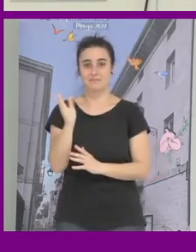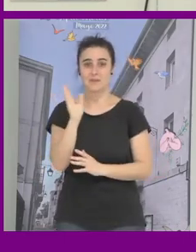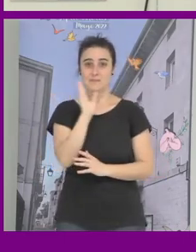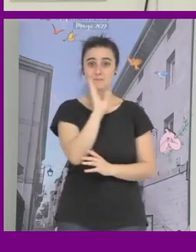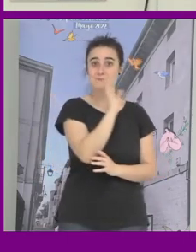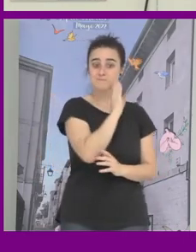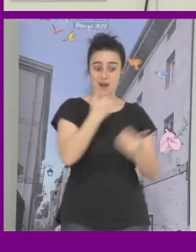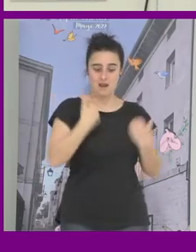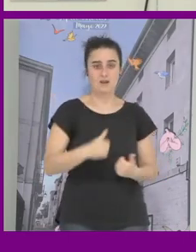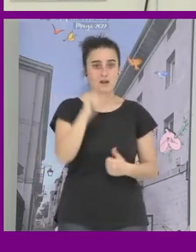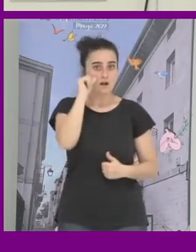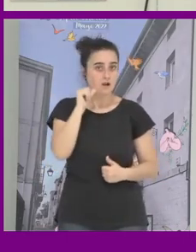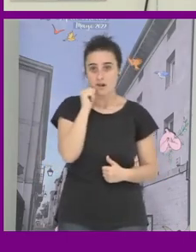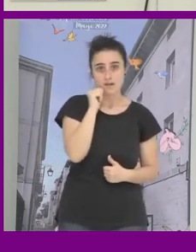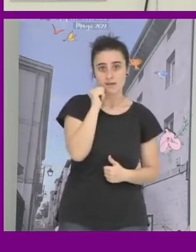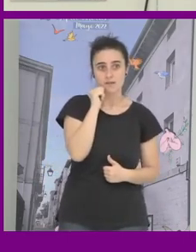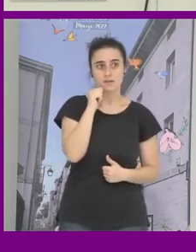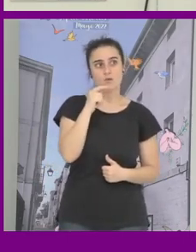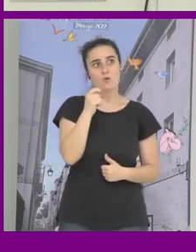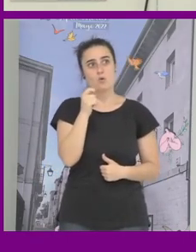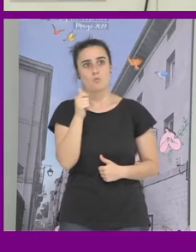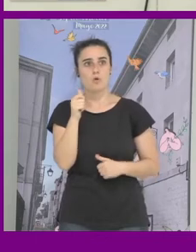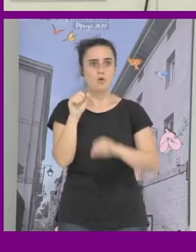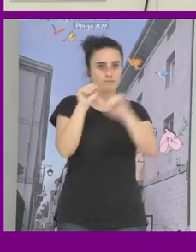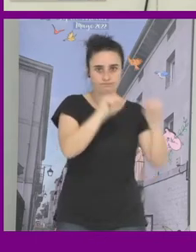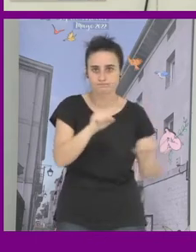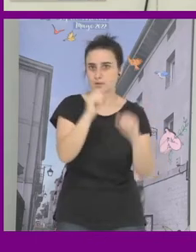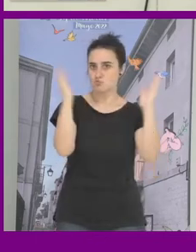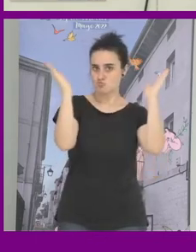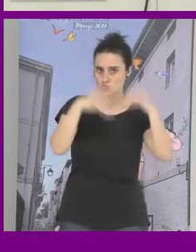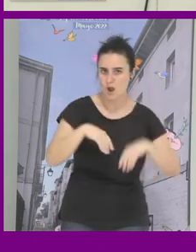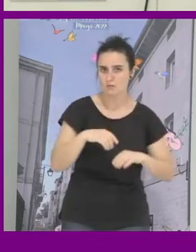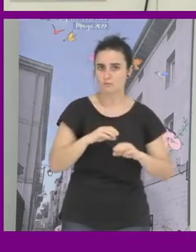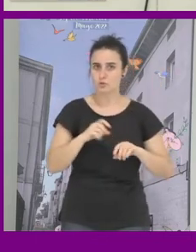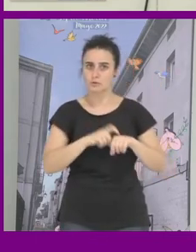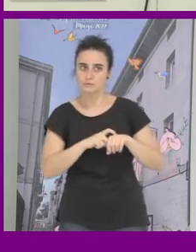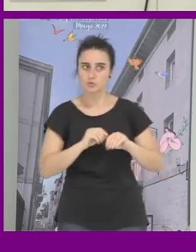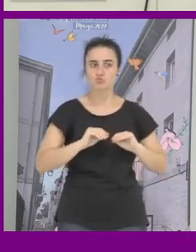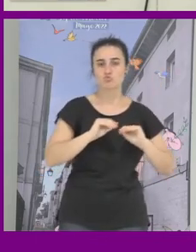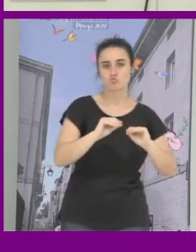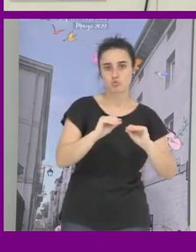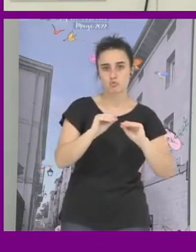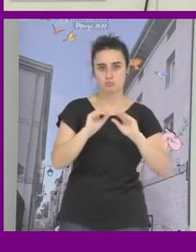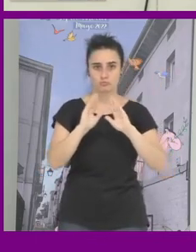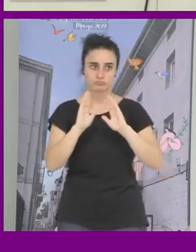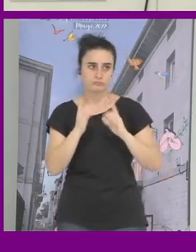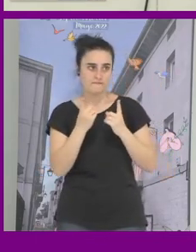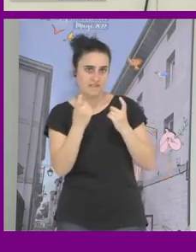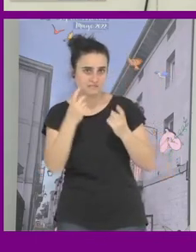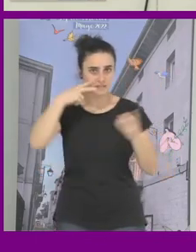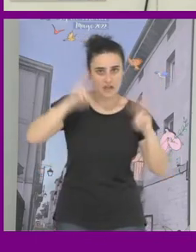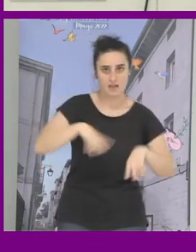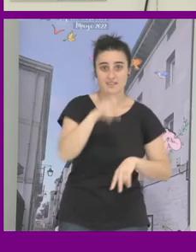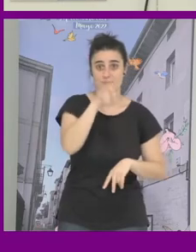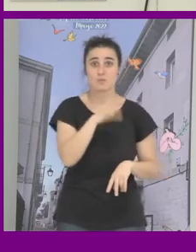zaurdunen, ba, bezgabetasuna, zaurgarritasuna, aitortza falta, eta horrek provokatzen